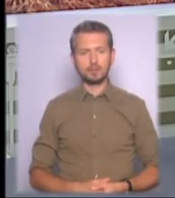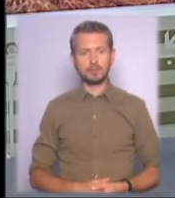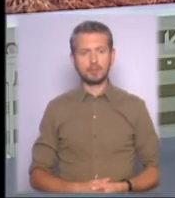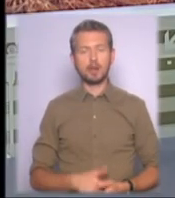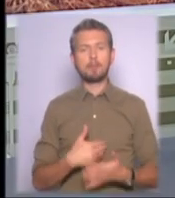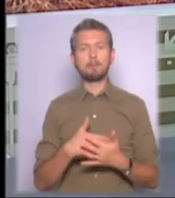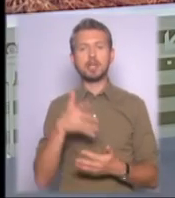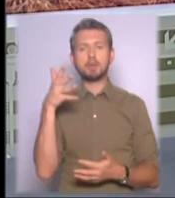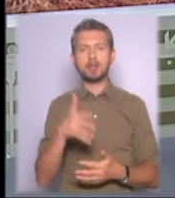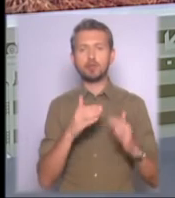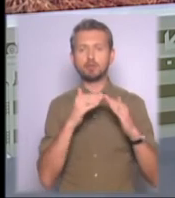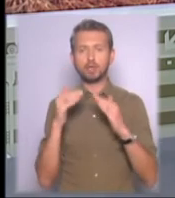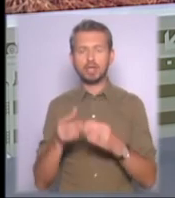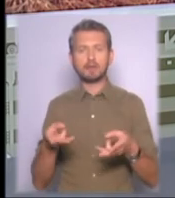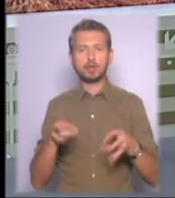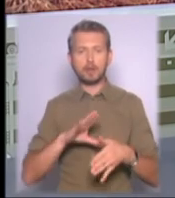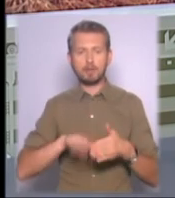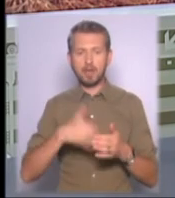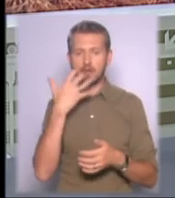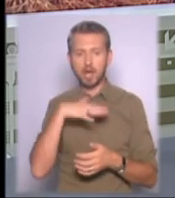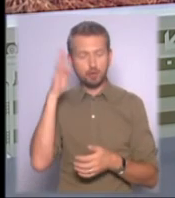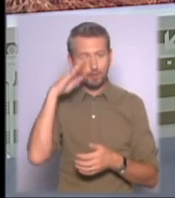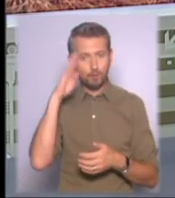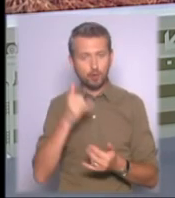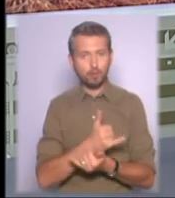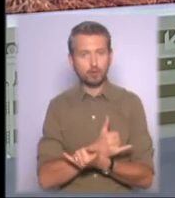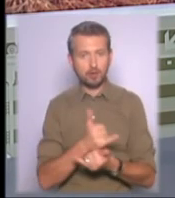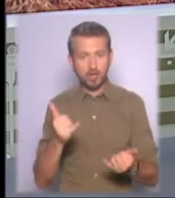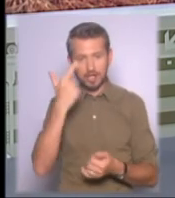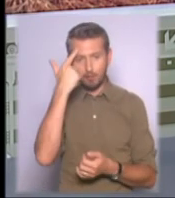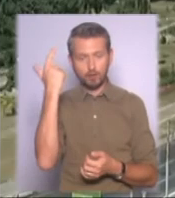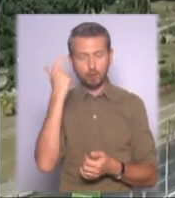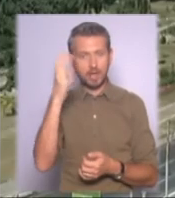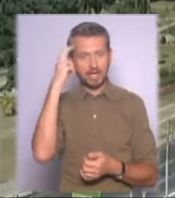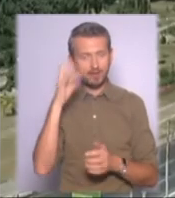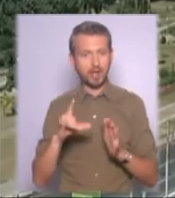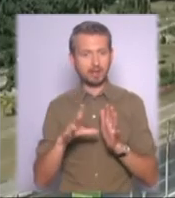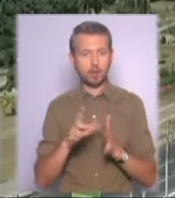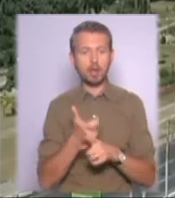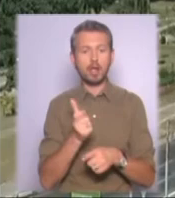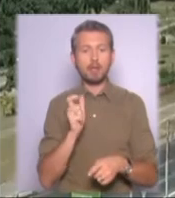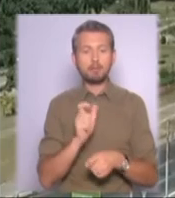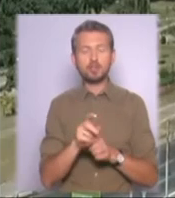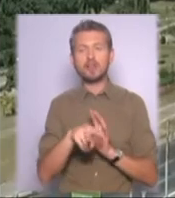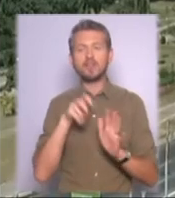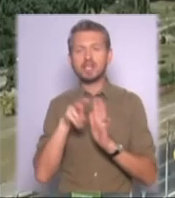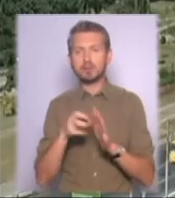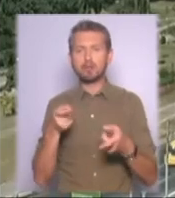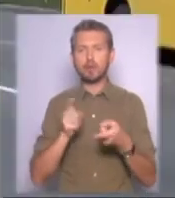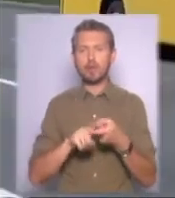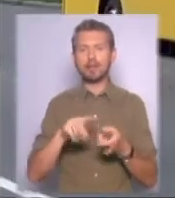Майже 5 тисяч будинків залишаються без гарячого водопостачання, повідомляє «Київенерго». Більшість відімкнень пов'язані з